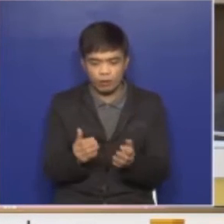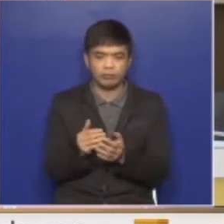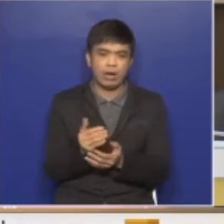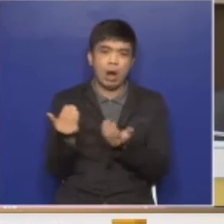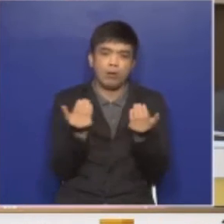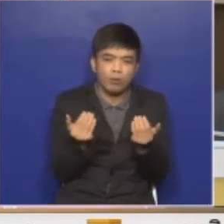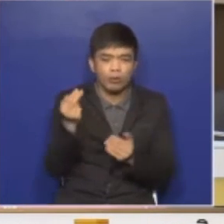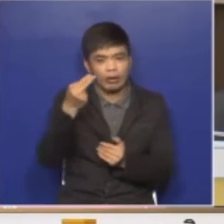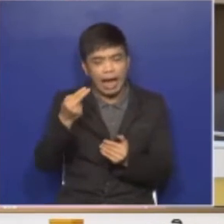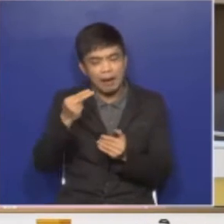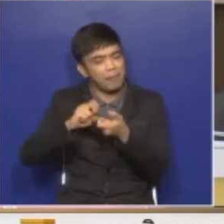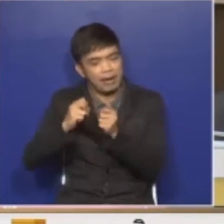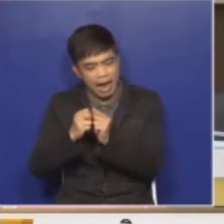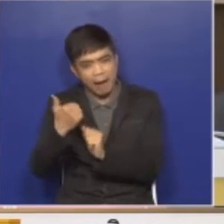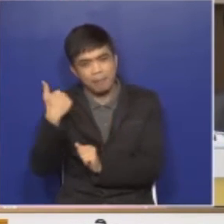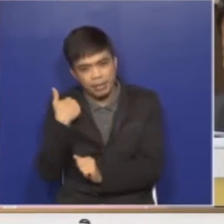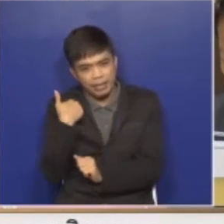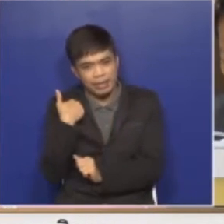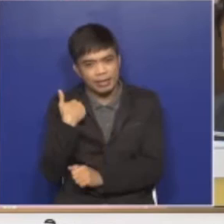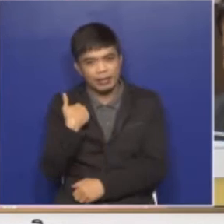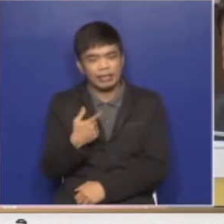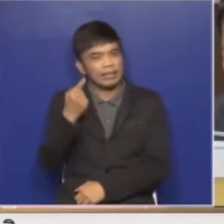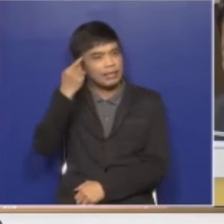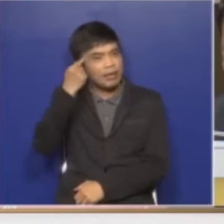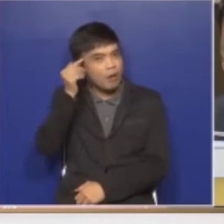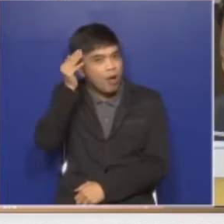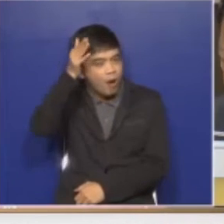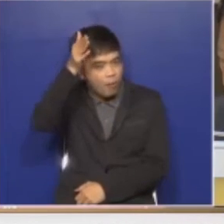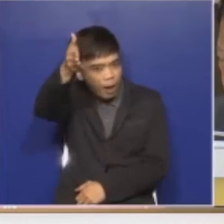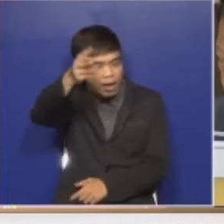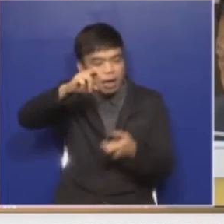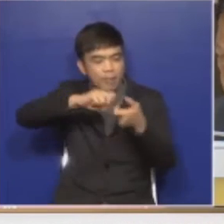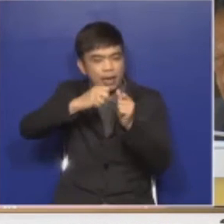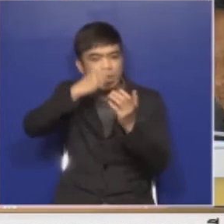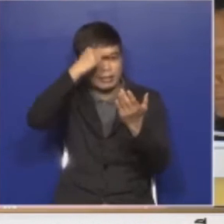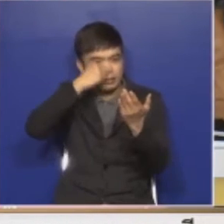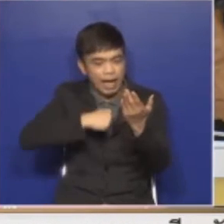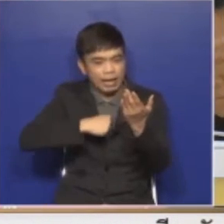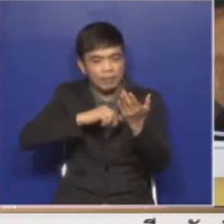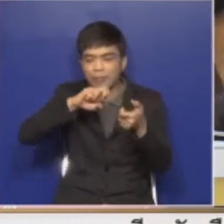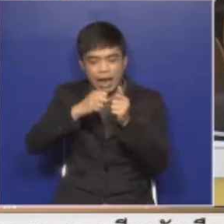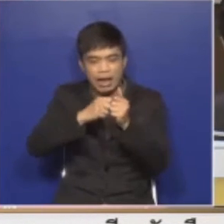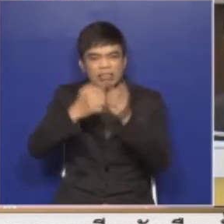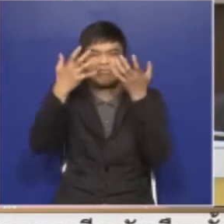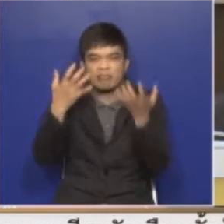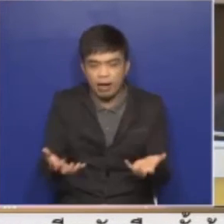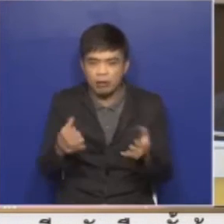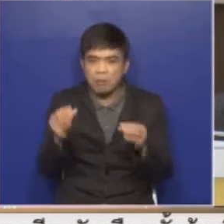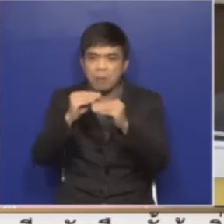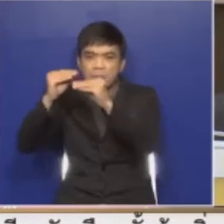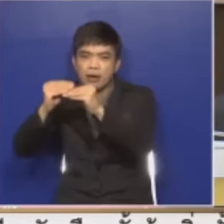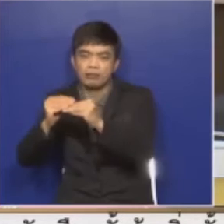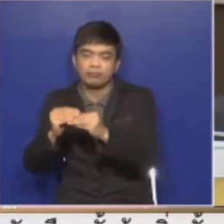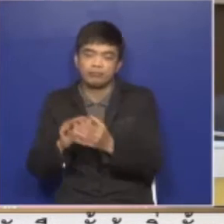ขณะนี้ทุกคนรับรู้ได้นะครับว่าได้โอกาสอันอีกไม่นานนี้ครับปัญหาประเทศไทยเราจะไปกันใหญ่แล้วครับผมขอ